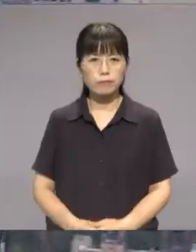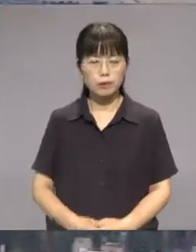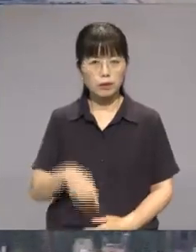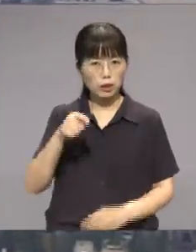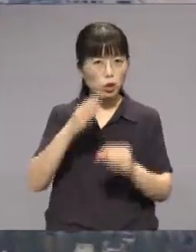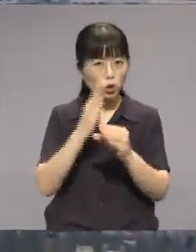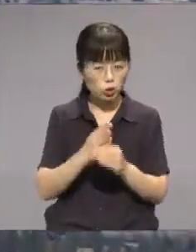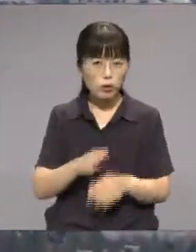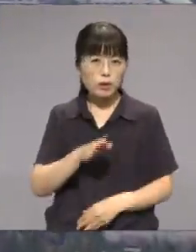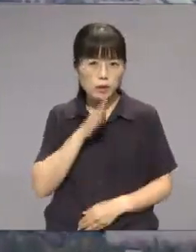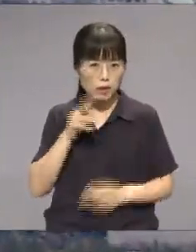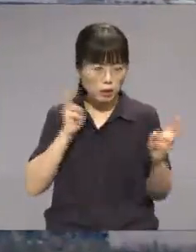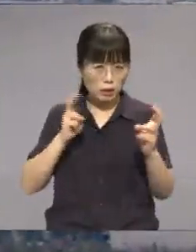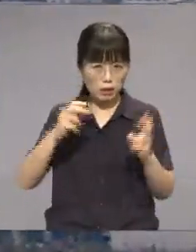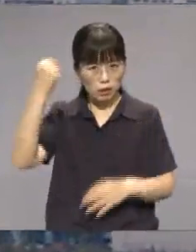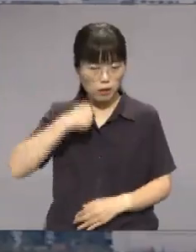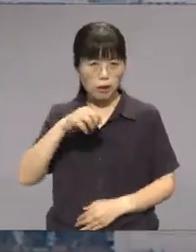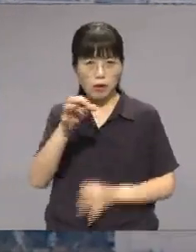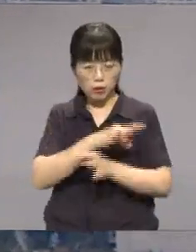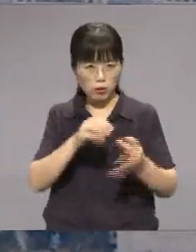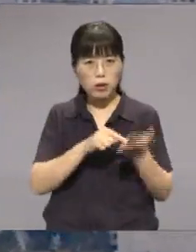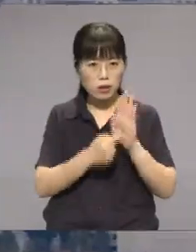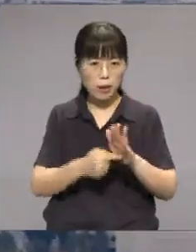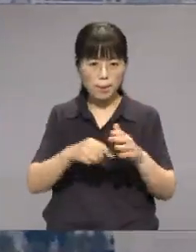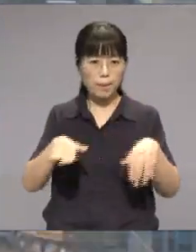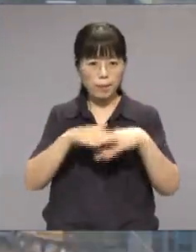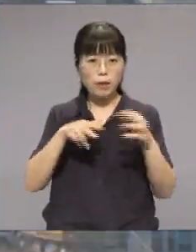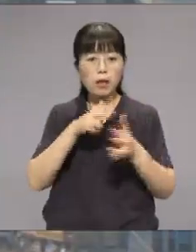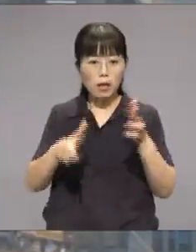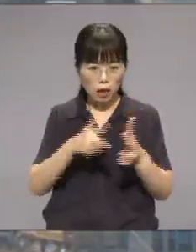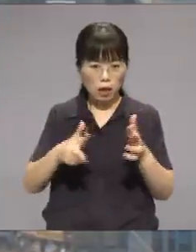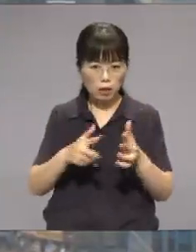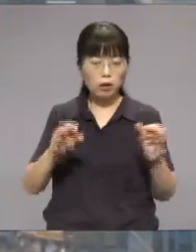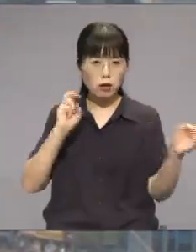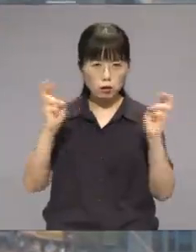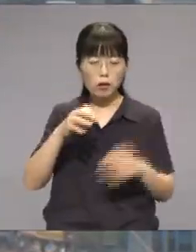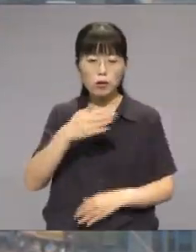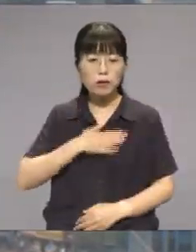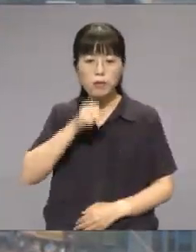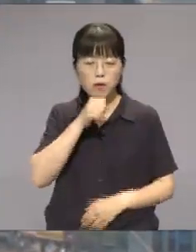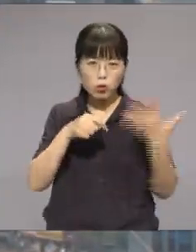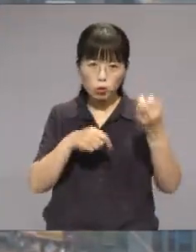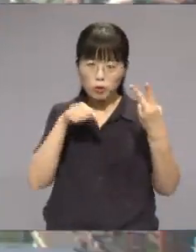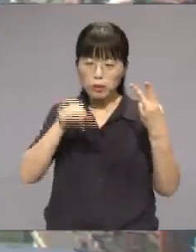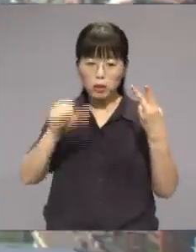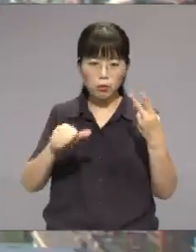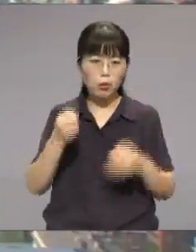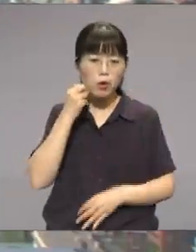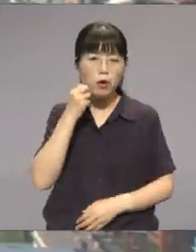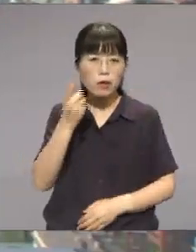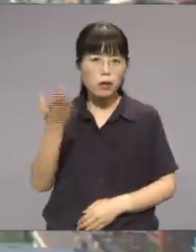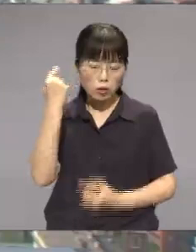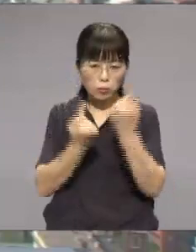이런 가운데 실제 기업 체감 경기를 나타내는 8월 전산업 기업 심리 지수가 92.5로 전보다